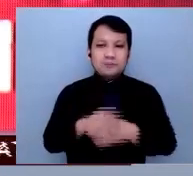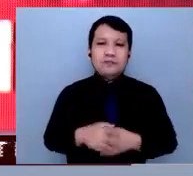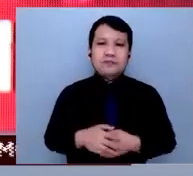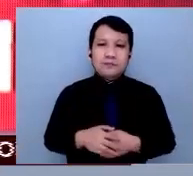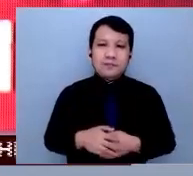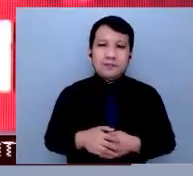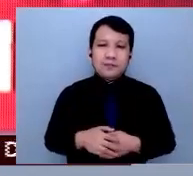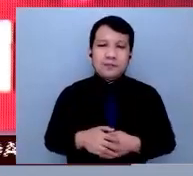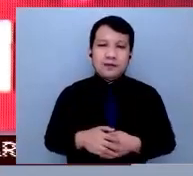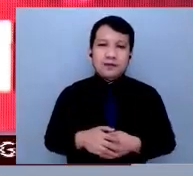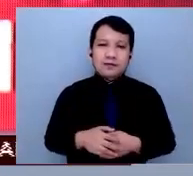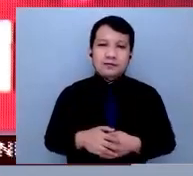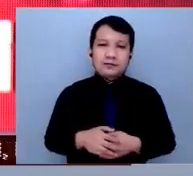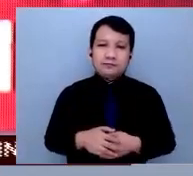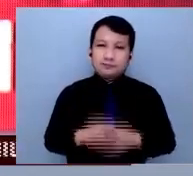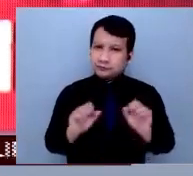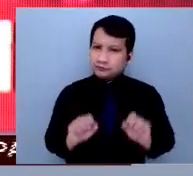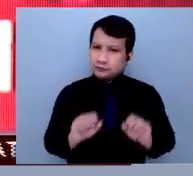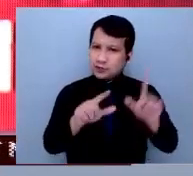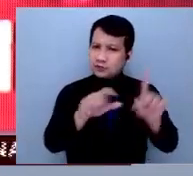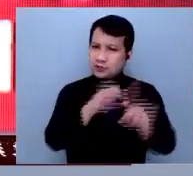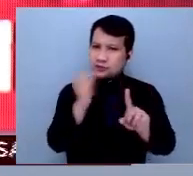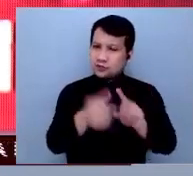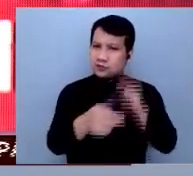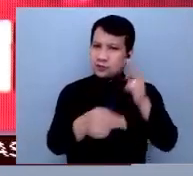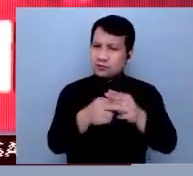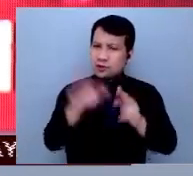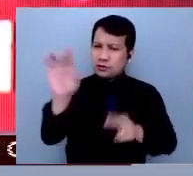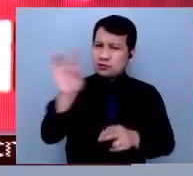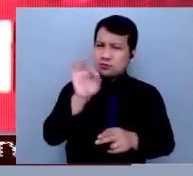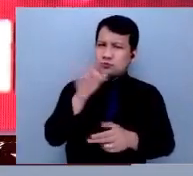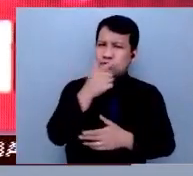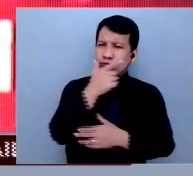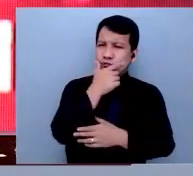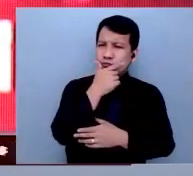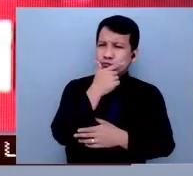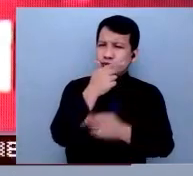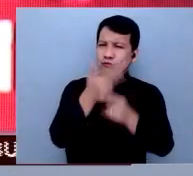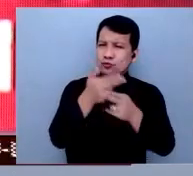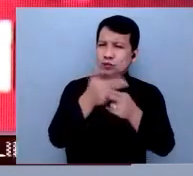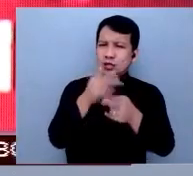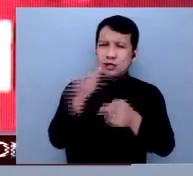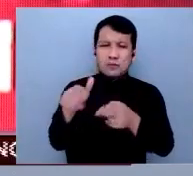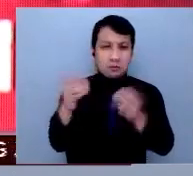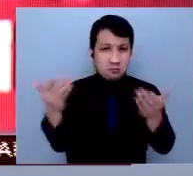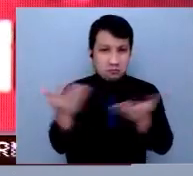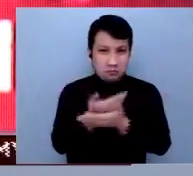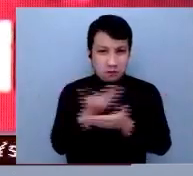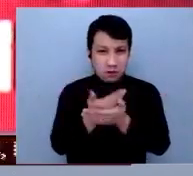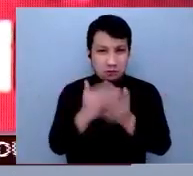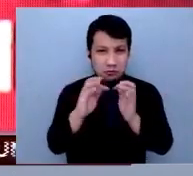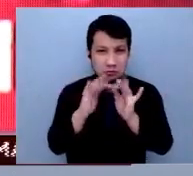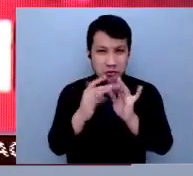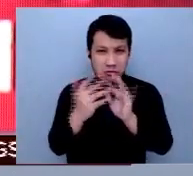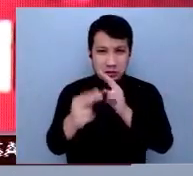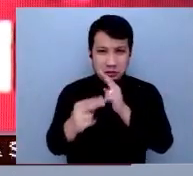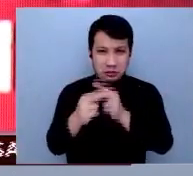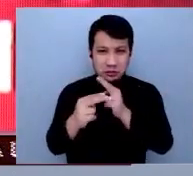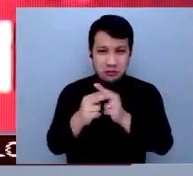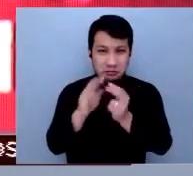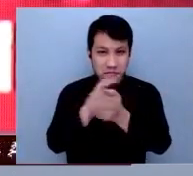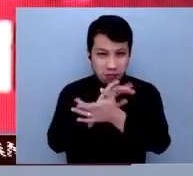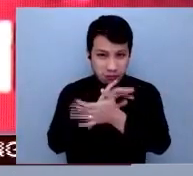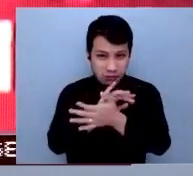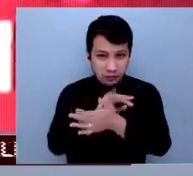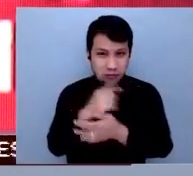Dumalo rin sa social media ang pangalang napili ng World Health Organization para sa bagong variant ng COVID-19 na itinuturing ngayong